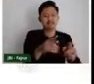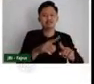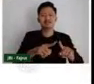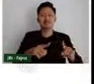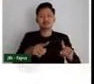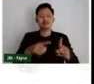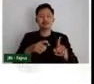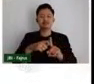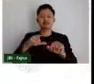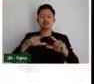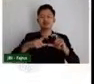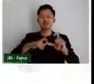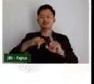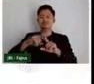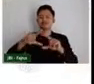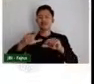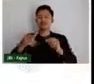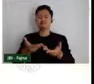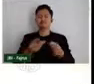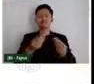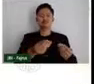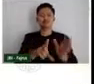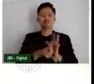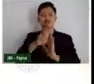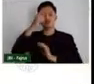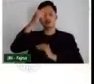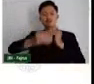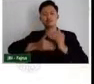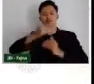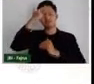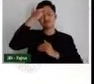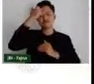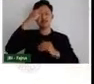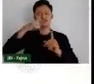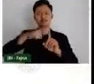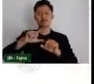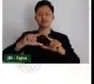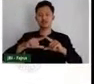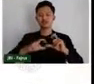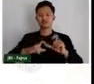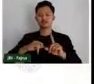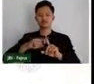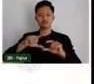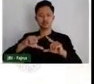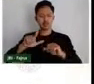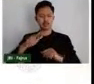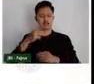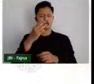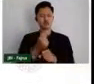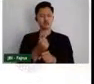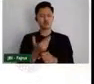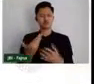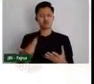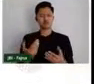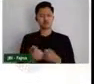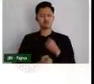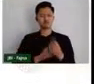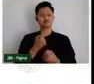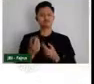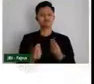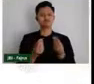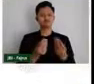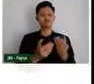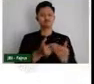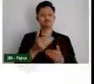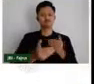waktu pemberian pembelajaran proses pembelajaran secara klasikal, guru harus berusaha memberi proses pembelajaran yang